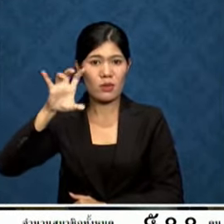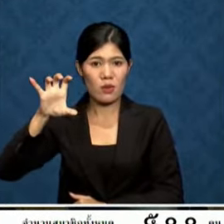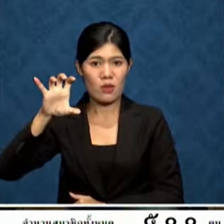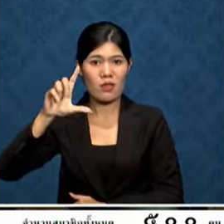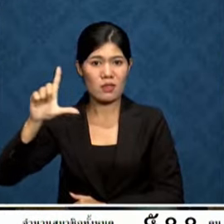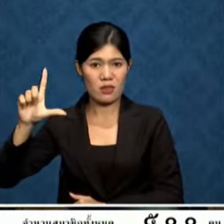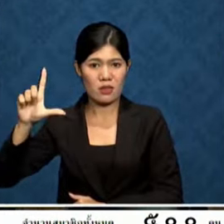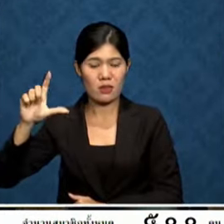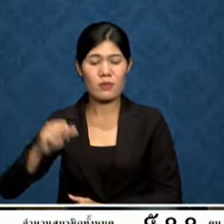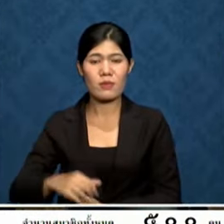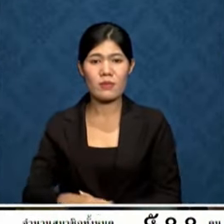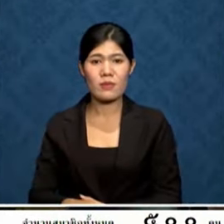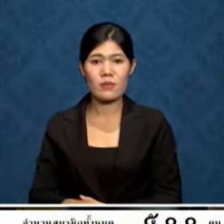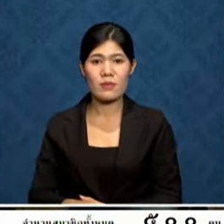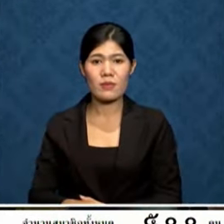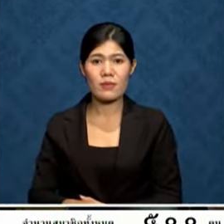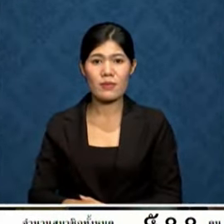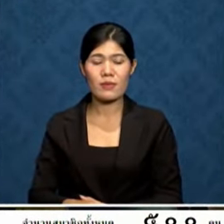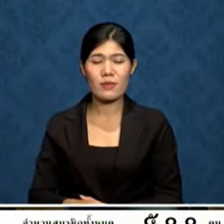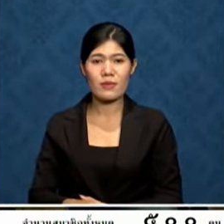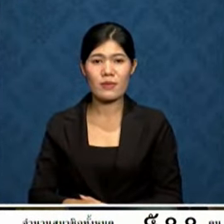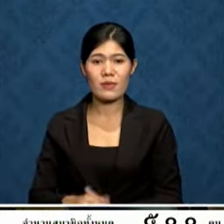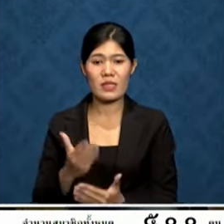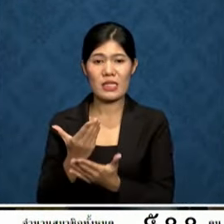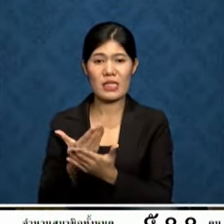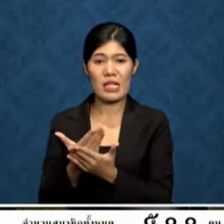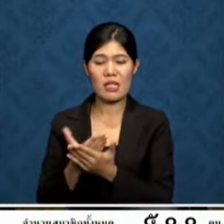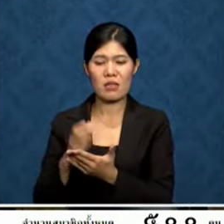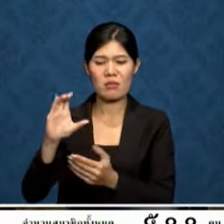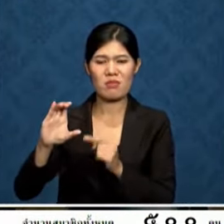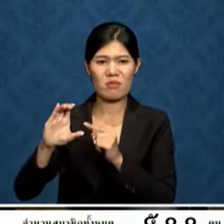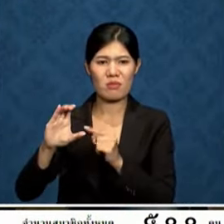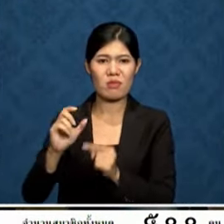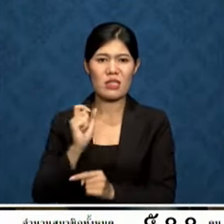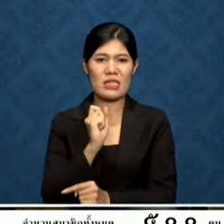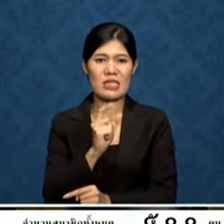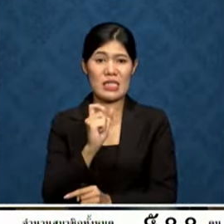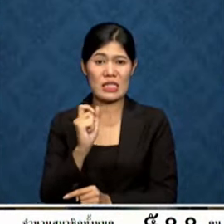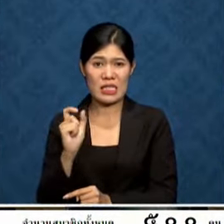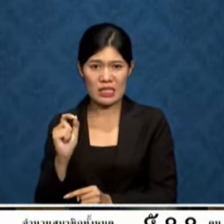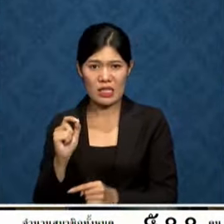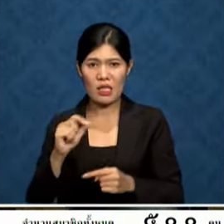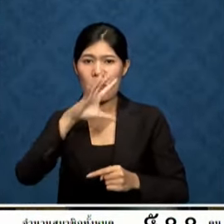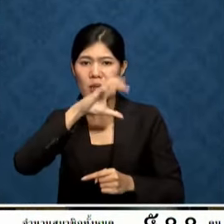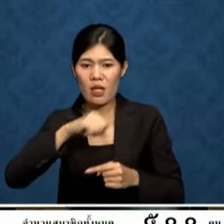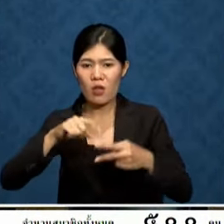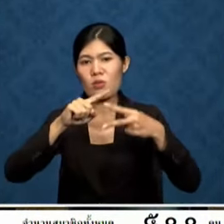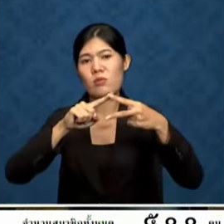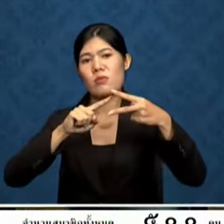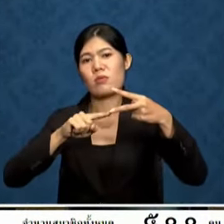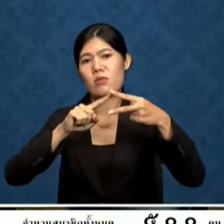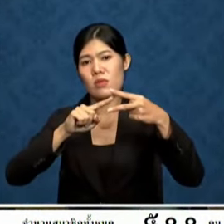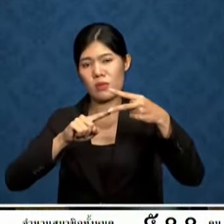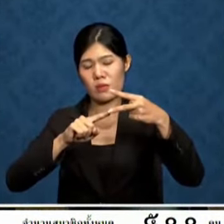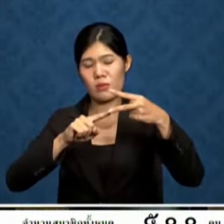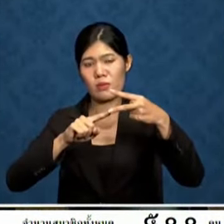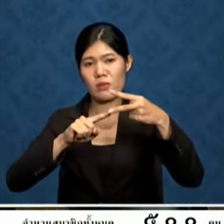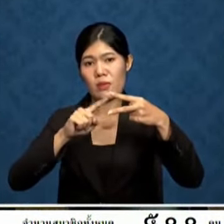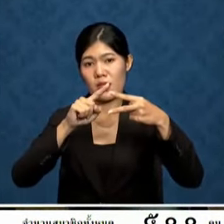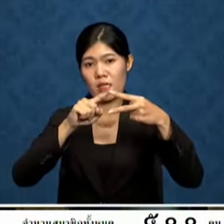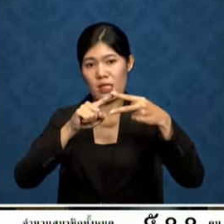ล้านบาทซึ่งเงินที่จะนำมาใช้จ่ายก็มาจาก 2ส่วนนะครับก็คือมาจาก